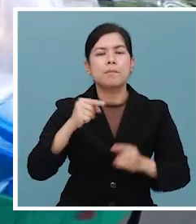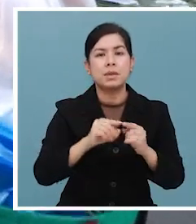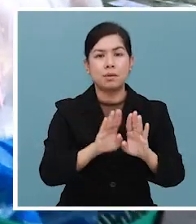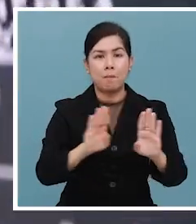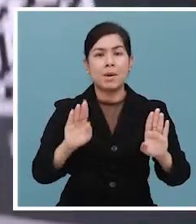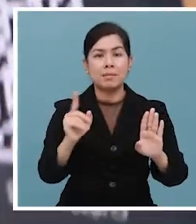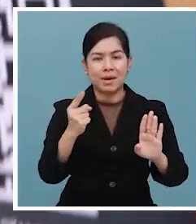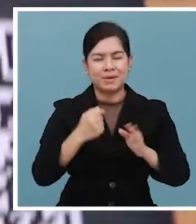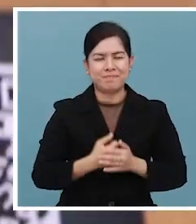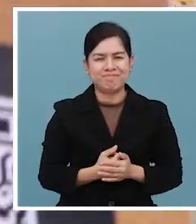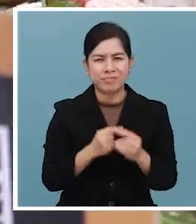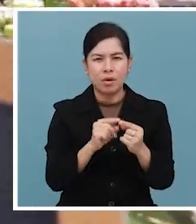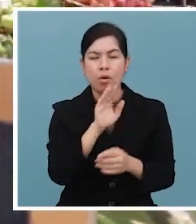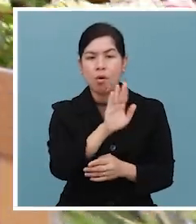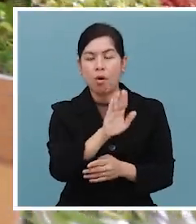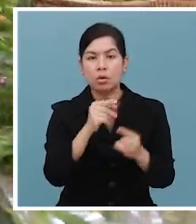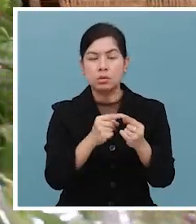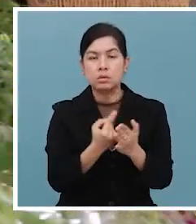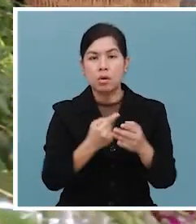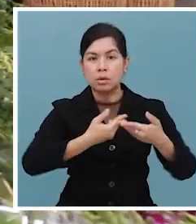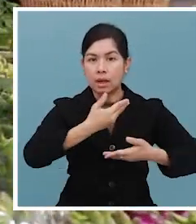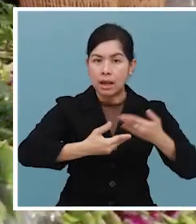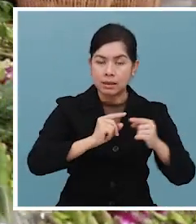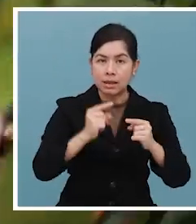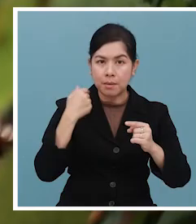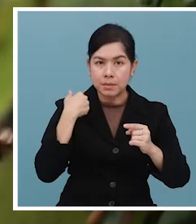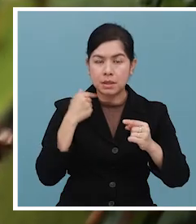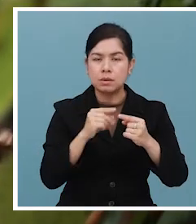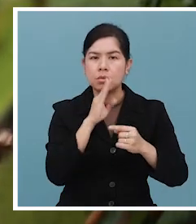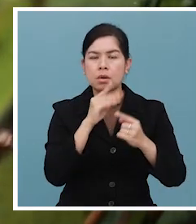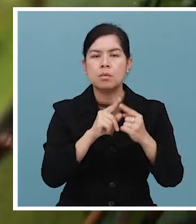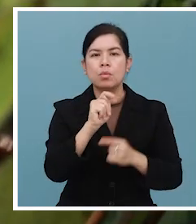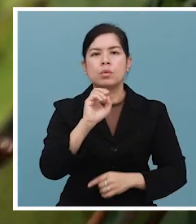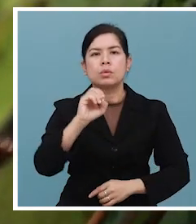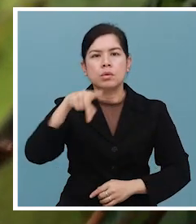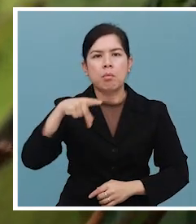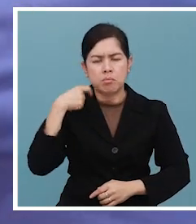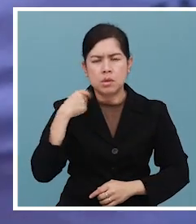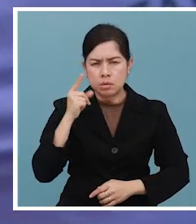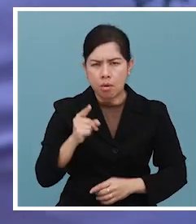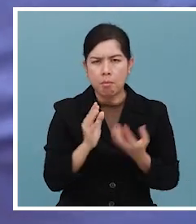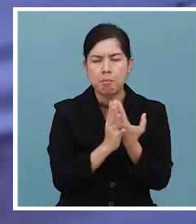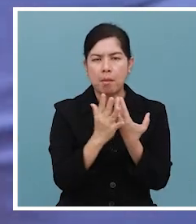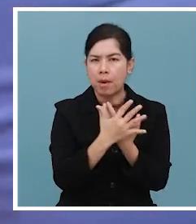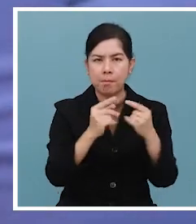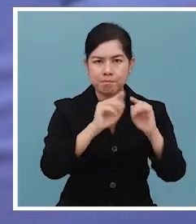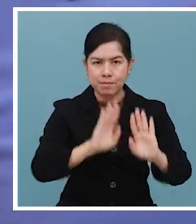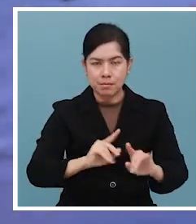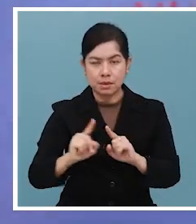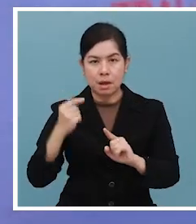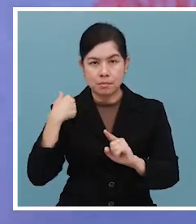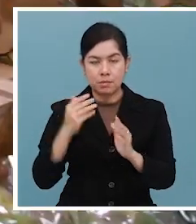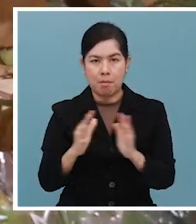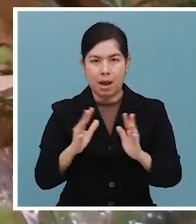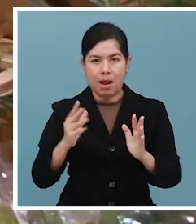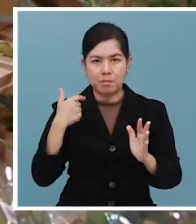เป็นตลาดนัดแต่ละตลาดไม่เหมือนกันถ้าท็อปจะต้องทำแบบผักเยอะๆเยอะๆอย่างเยอะอย่างมากกว่านี้อีก เยอะอย่างมากกว่านี ้ใช่แล้วเข้าไป